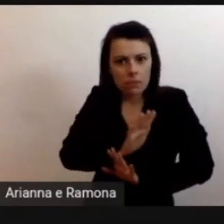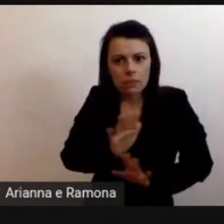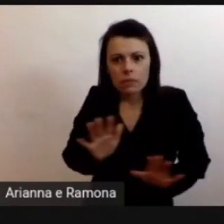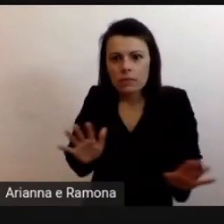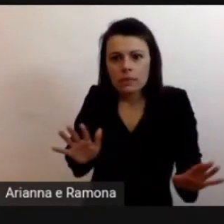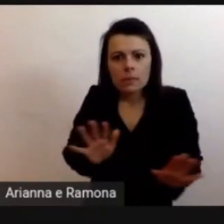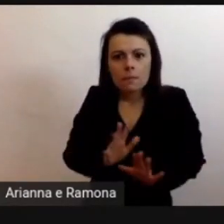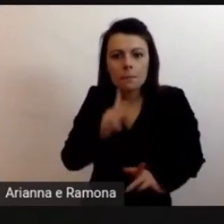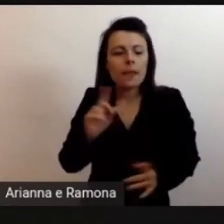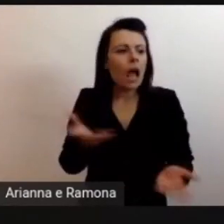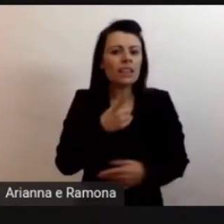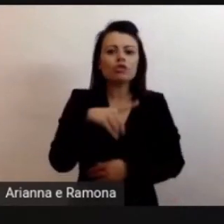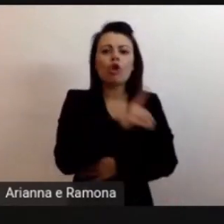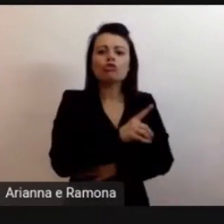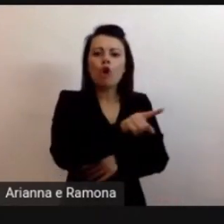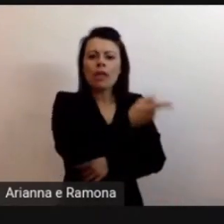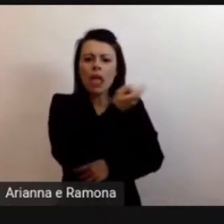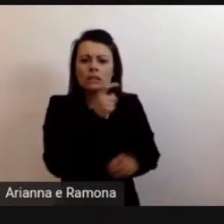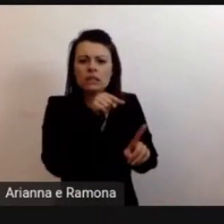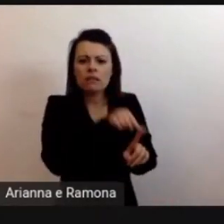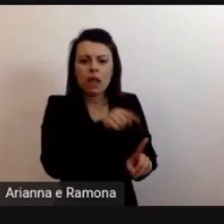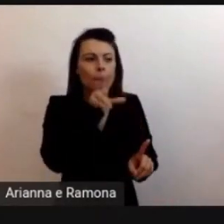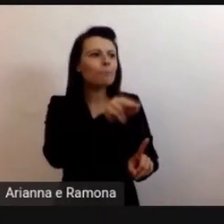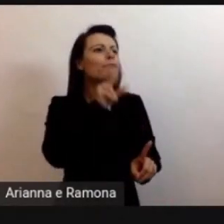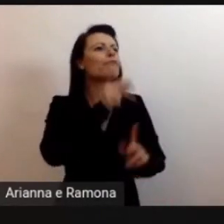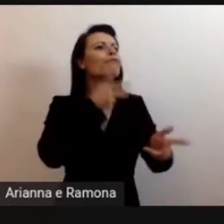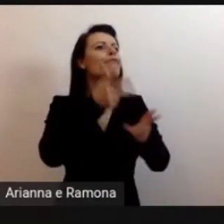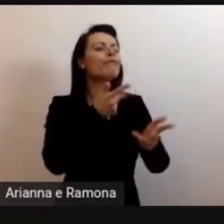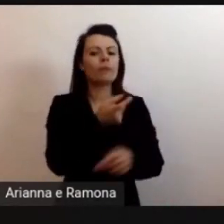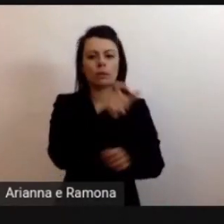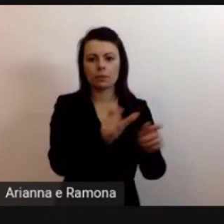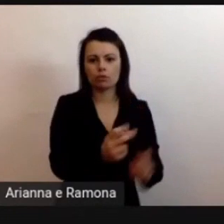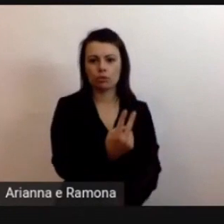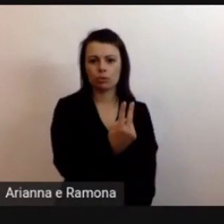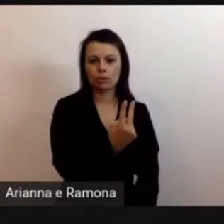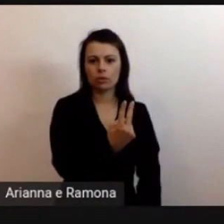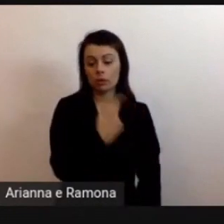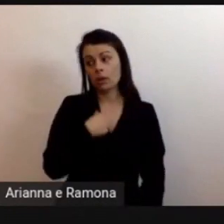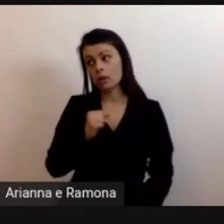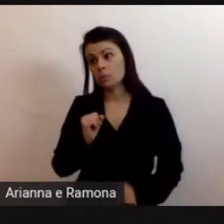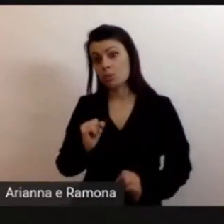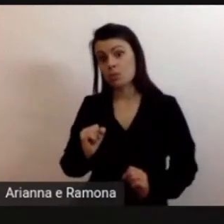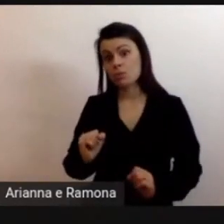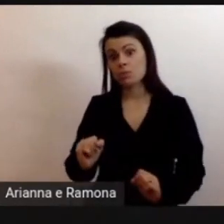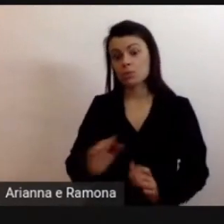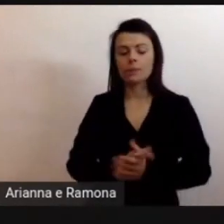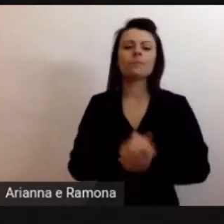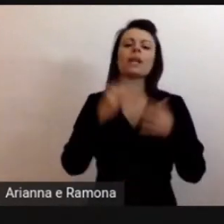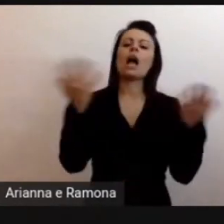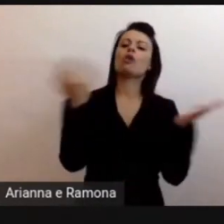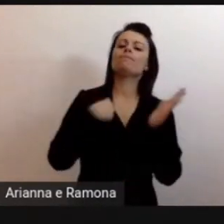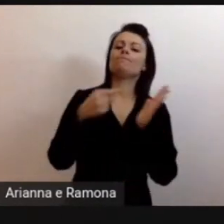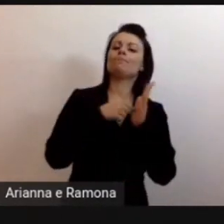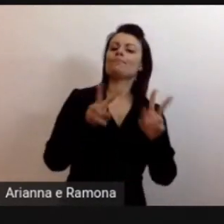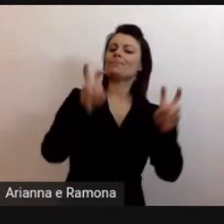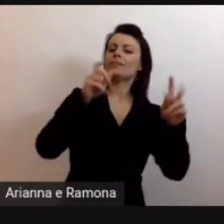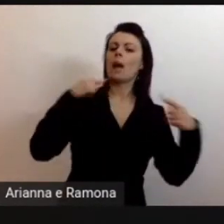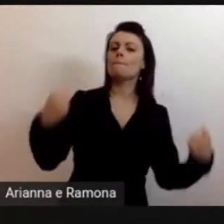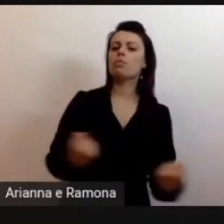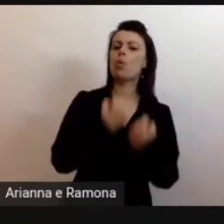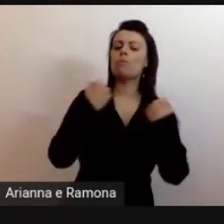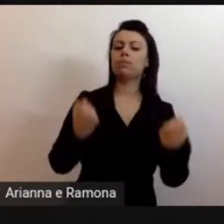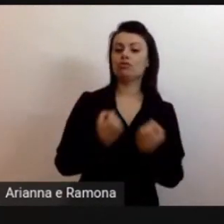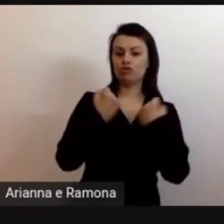serie è molto probabile allora ritorniamo un attimo sulla pubblicità